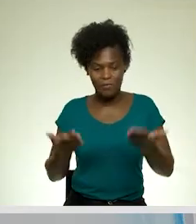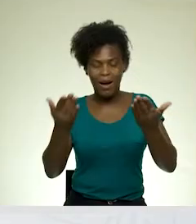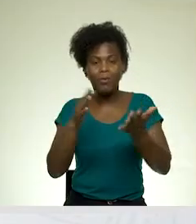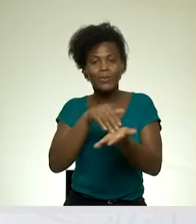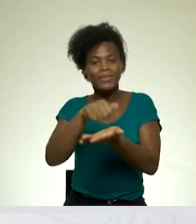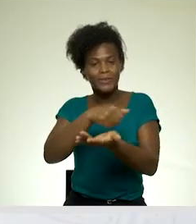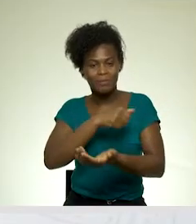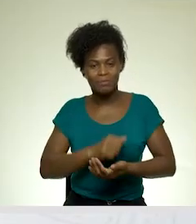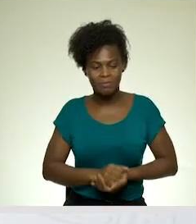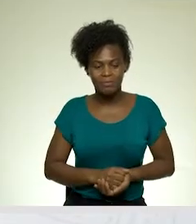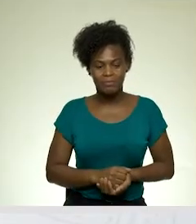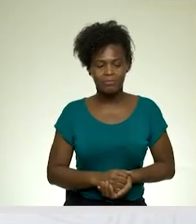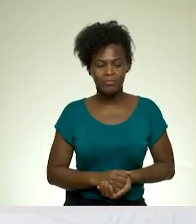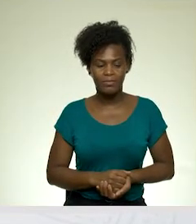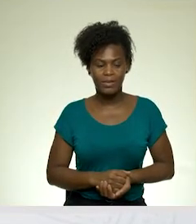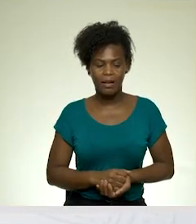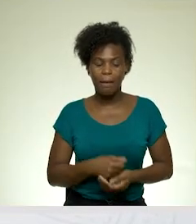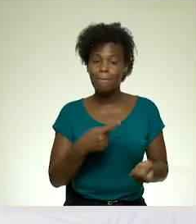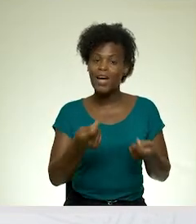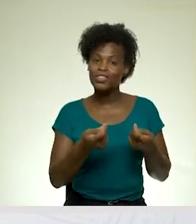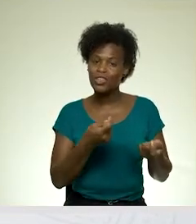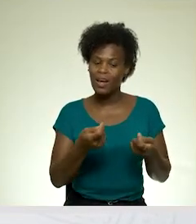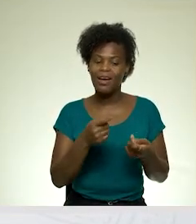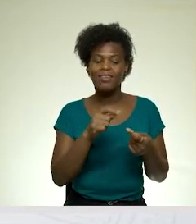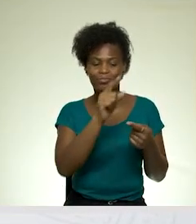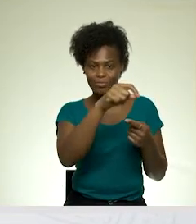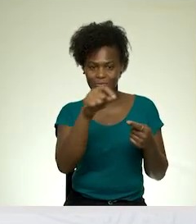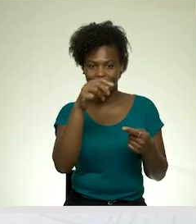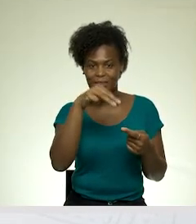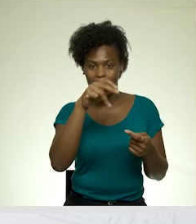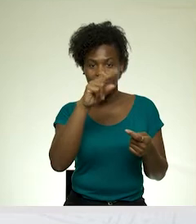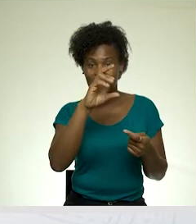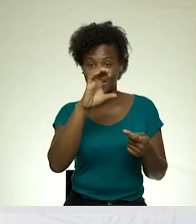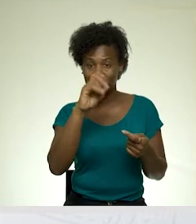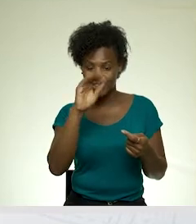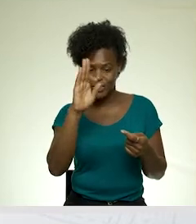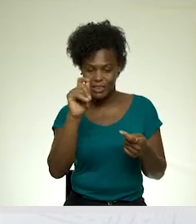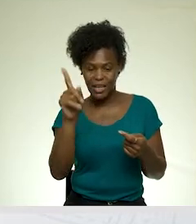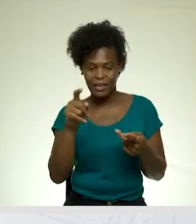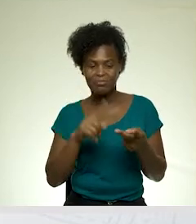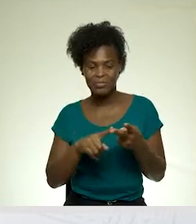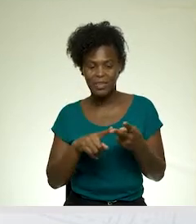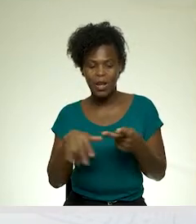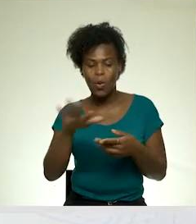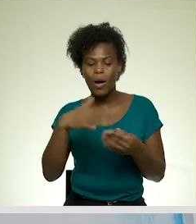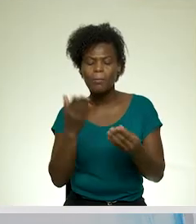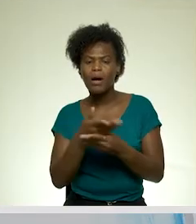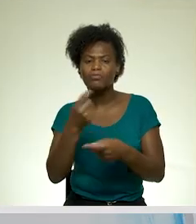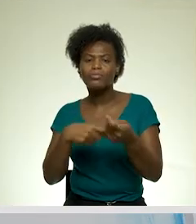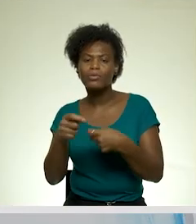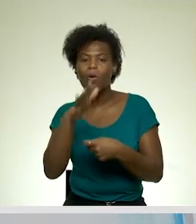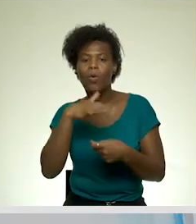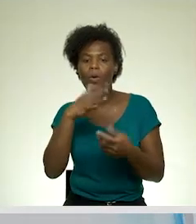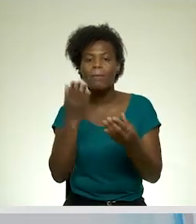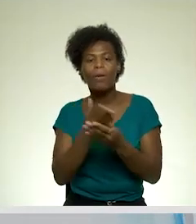corrige. Le marché, très bien. La boulangerie, parfait, c'est là où on achète